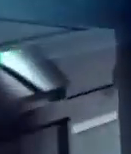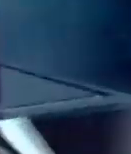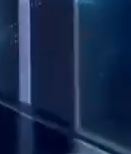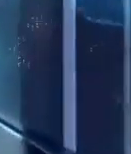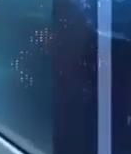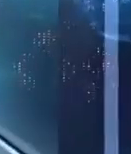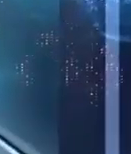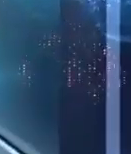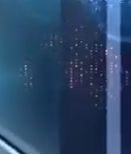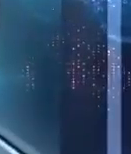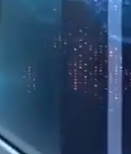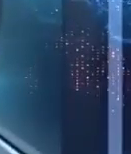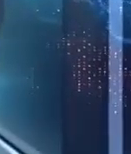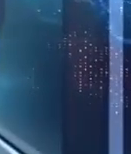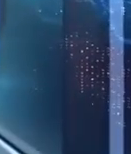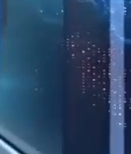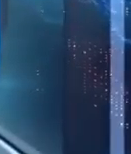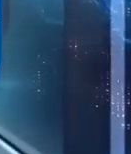соревнований Нурбек телеканал жес коев